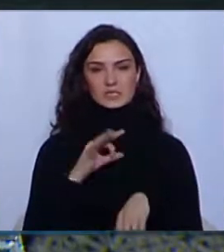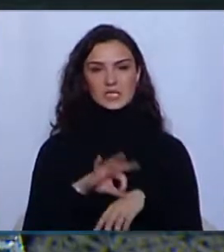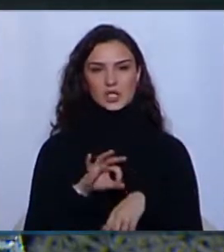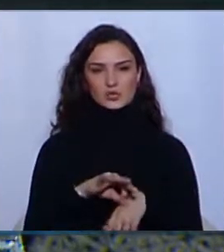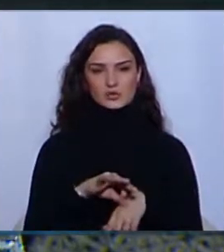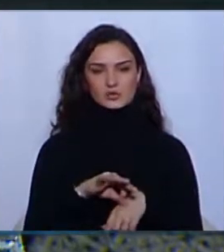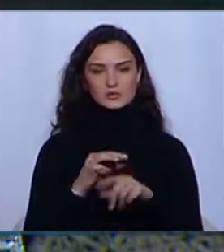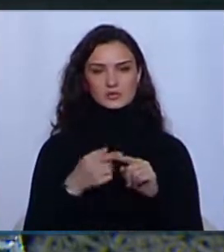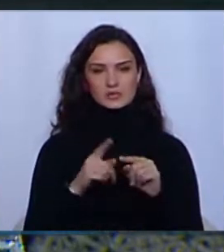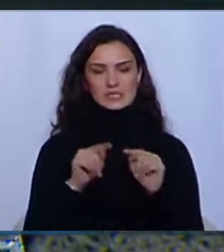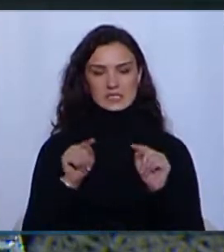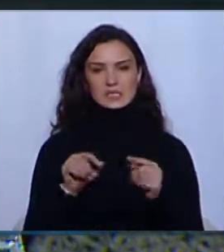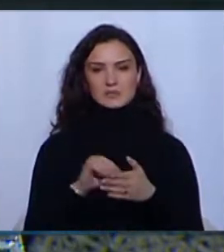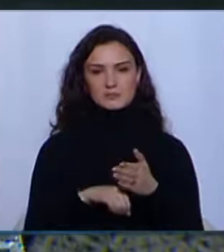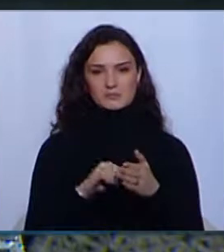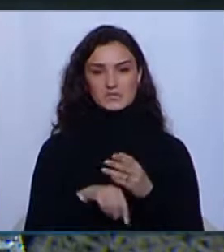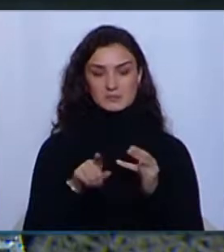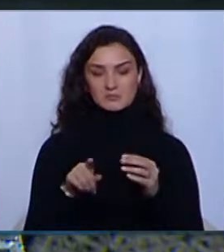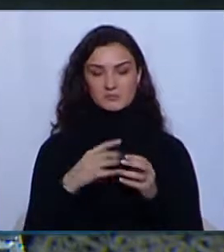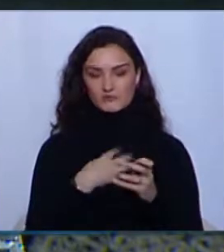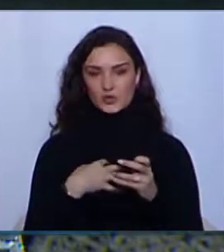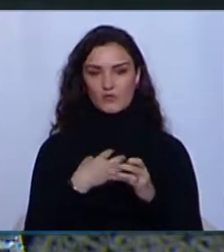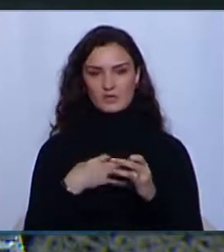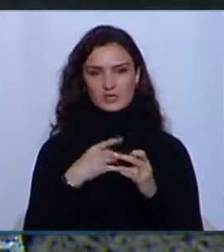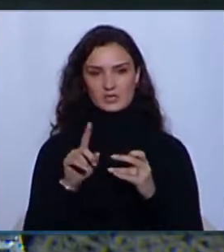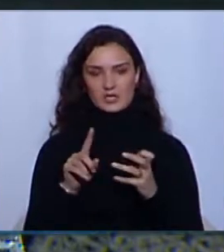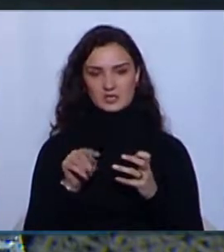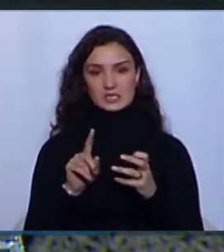არის ის ფუნდამენტური ამომავალი წერტილი, საიდანაც იწყება და